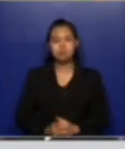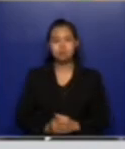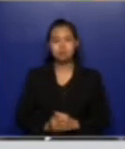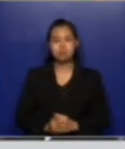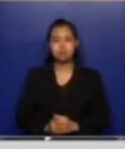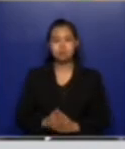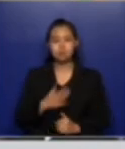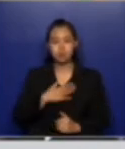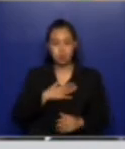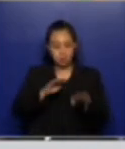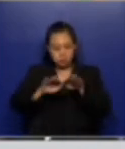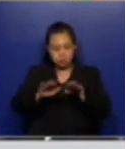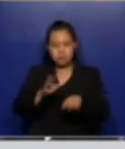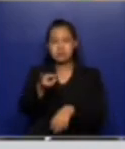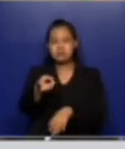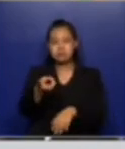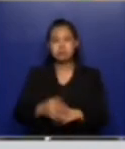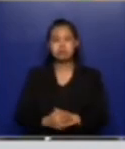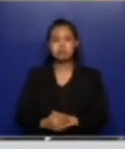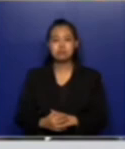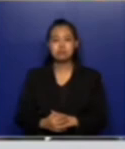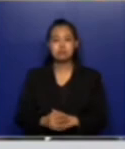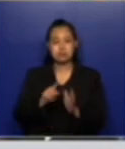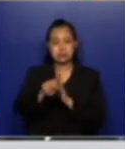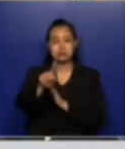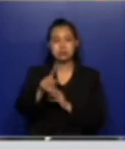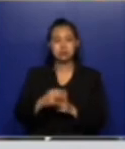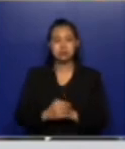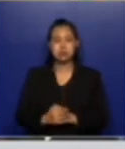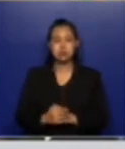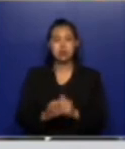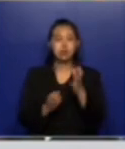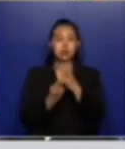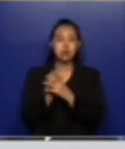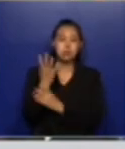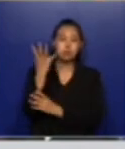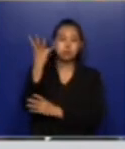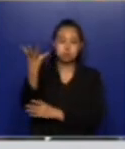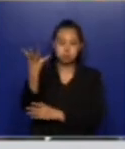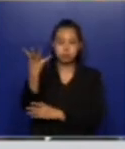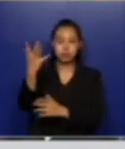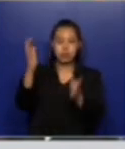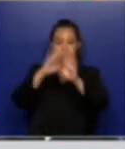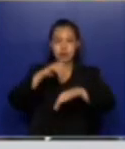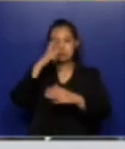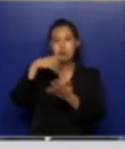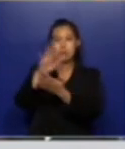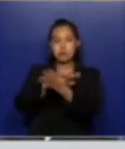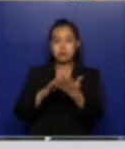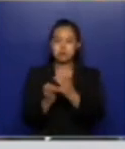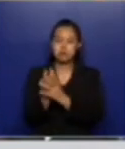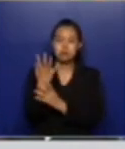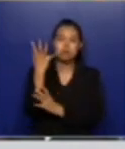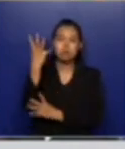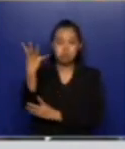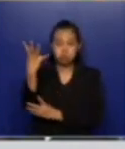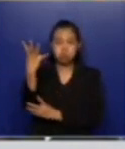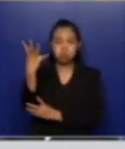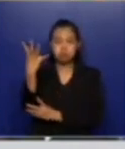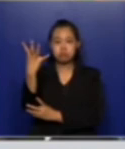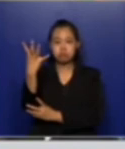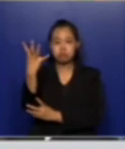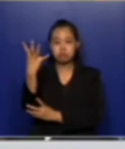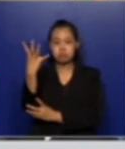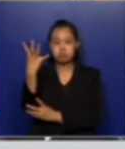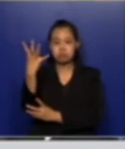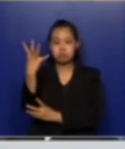ผมขอเปรียบเทียบนิดหนึ่งครับ1นาทีต้นไม้ใหญ่นะครับเปรียบเทียบประเทศไทยเราเป็นต้นไม้ใหญ่ต้นไม้ใหญ่ยืนต้